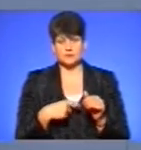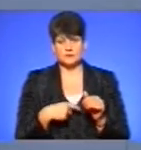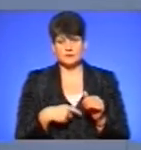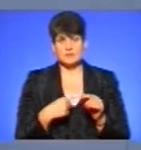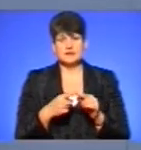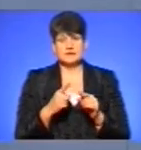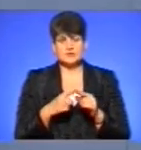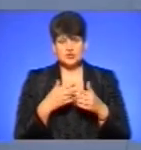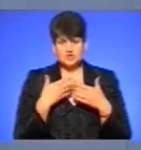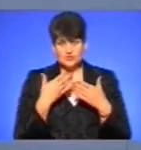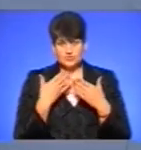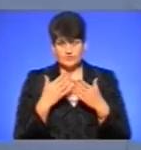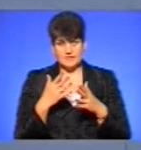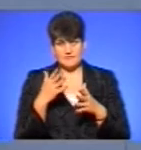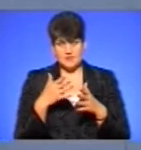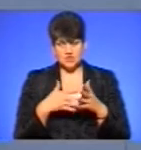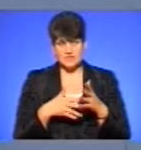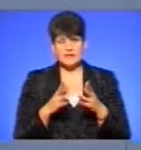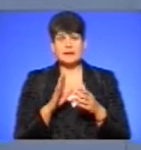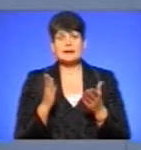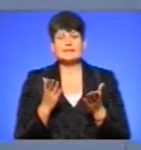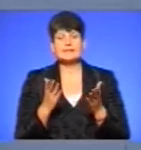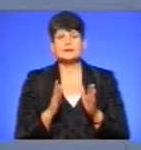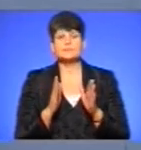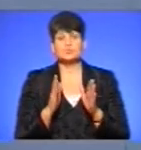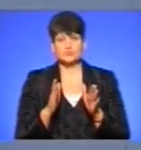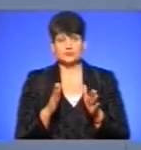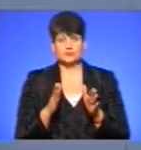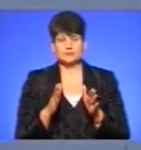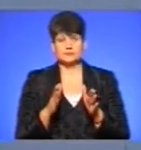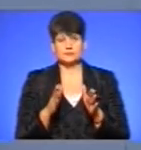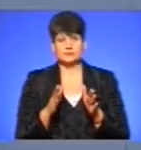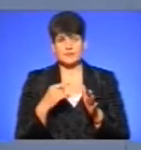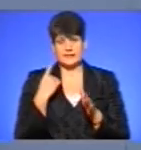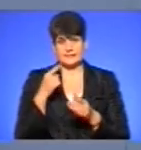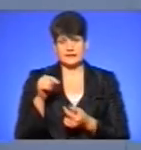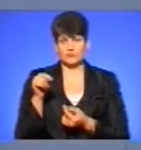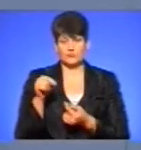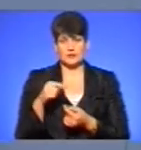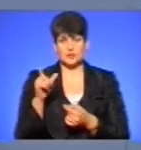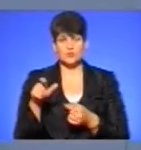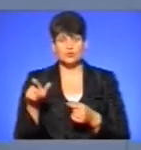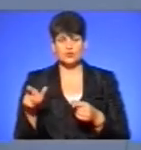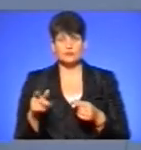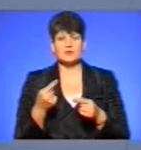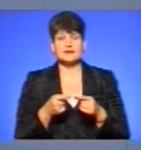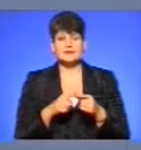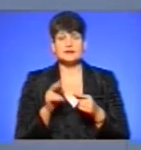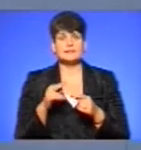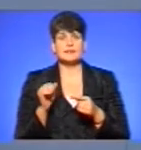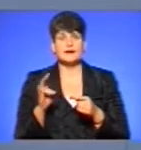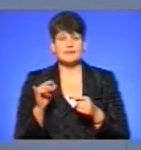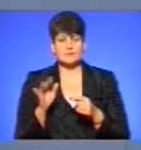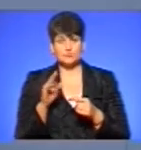ці щитувальні машинки, які будуть ідентифікувати особу. І ці всі дані, які знаходяться на ID-картці, вони всі